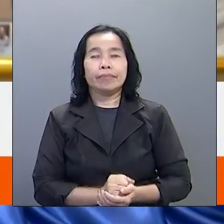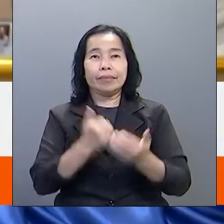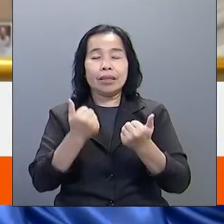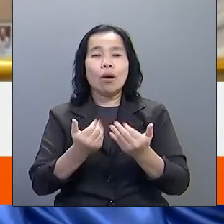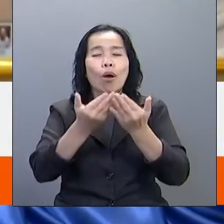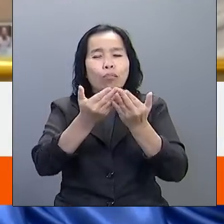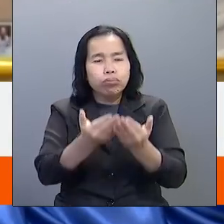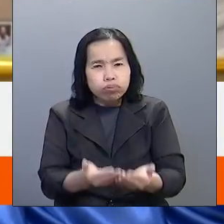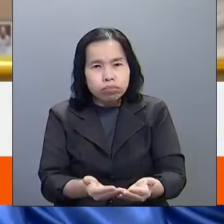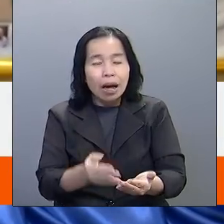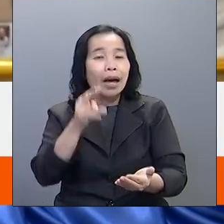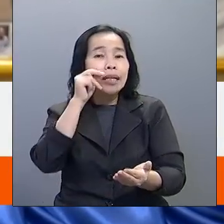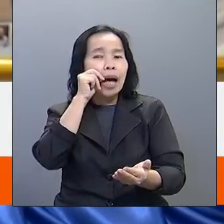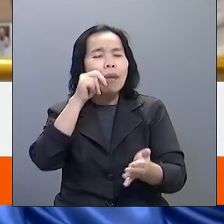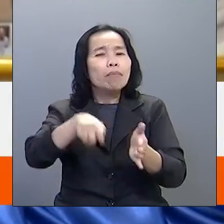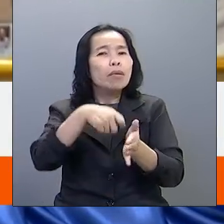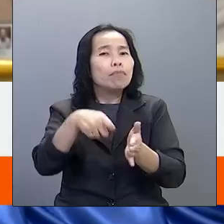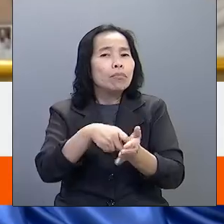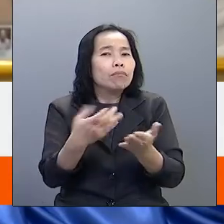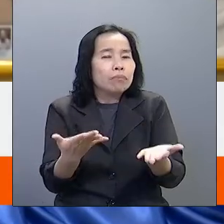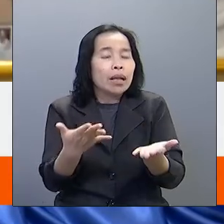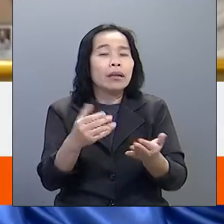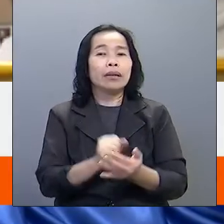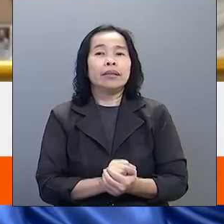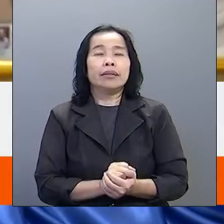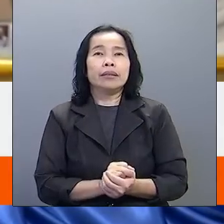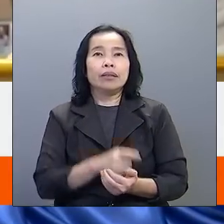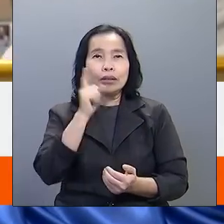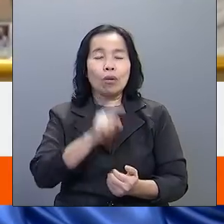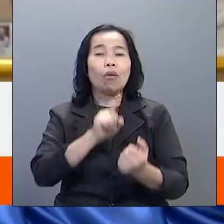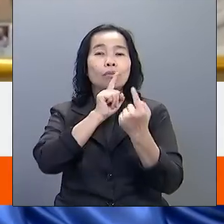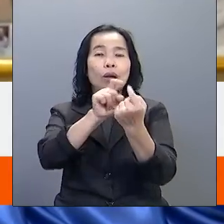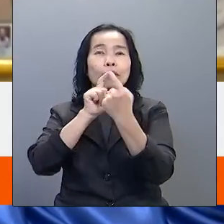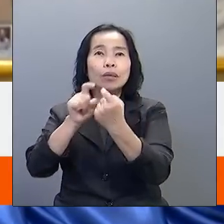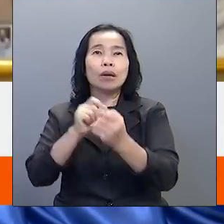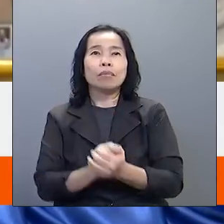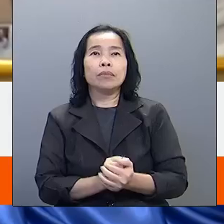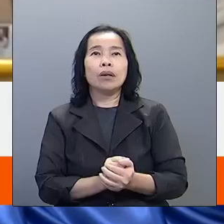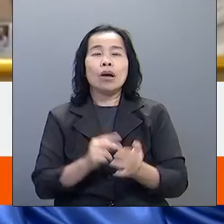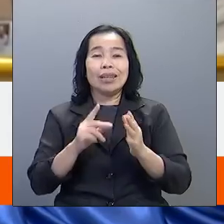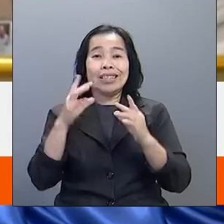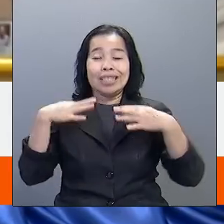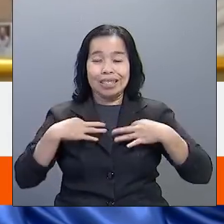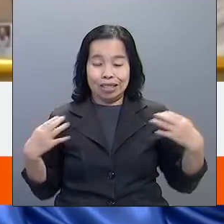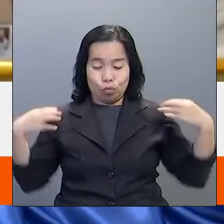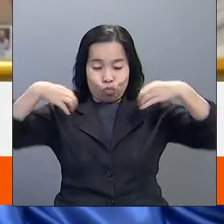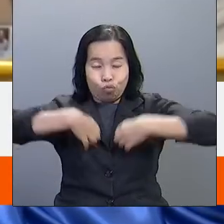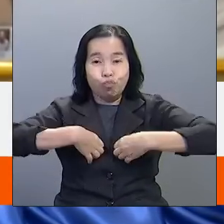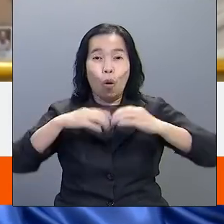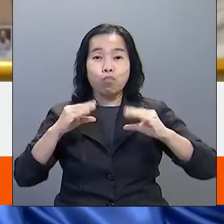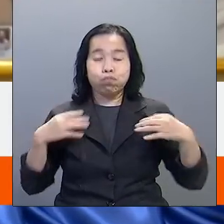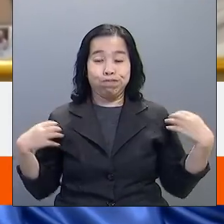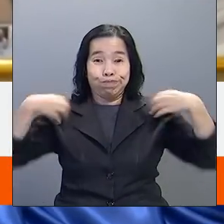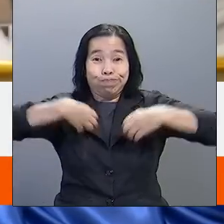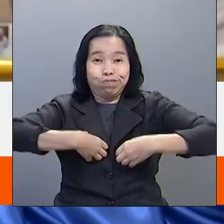มสาเหตุที่มีการกล่าวว่าเสื้อชูชีพไม่พอกับกำลังพลในส่วนที่มาสมท